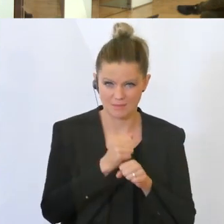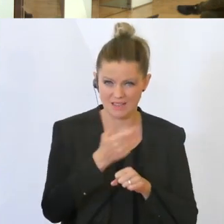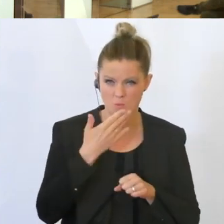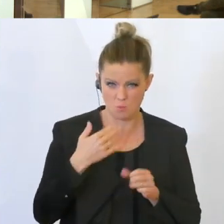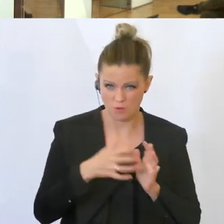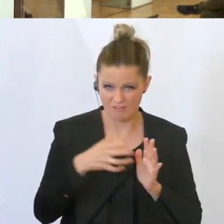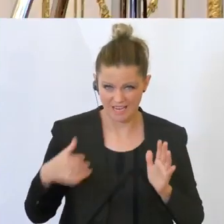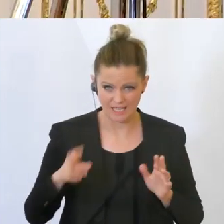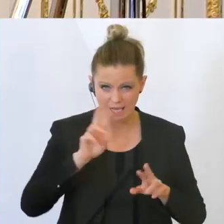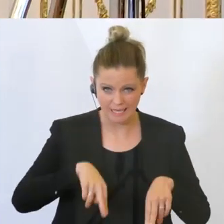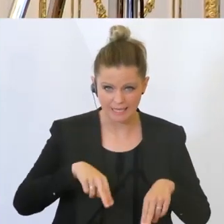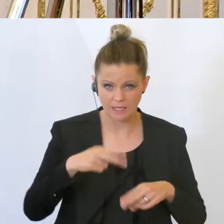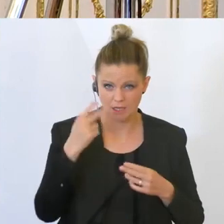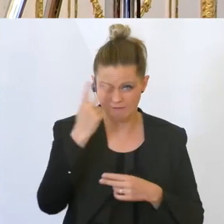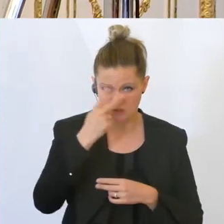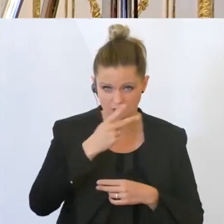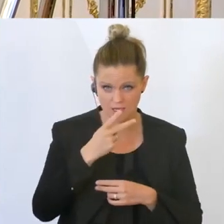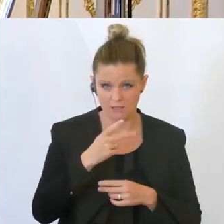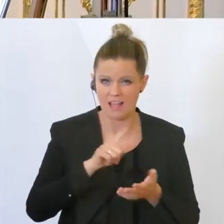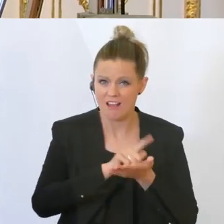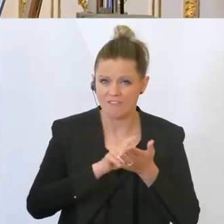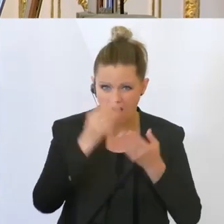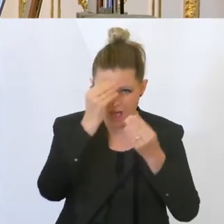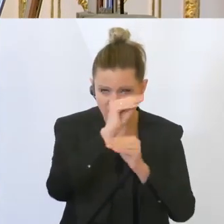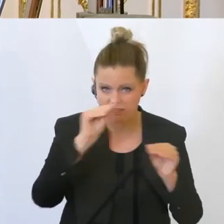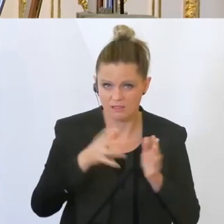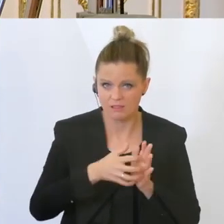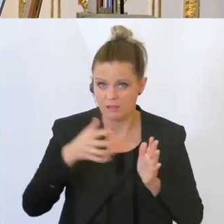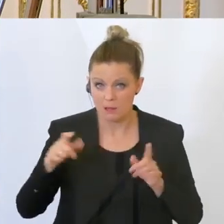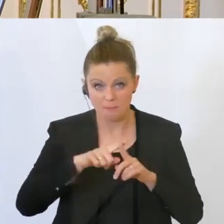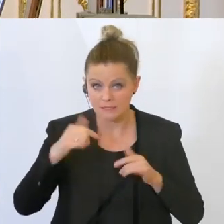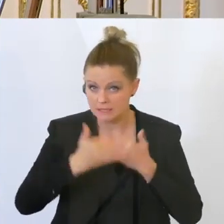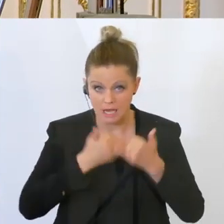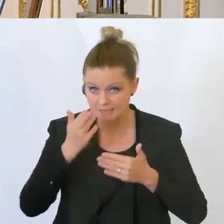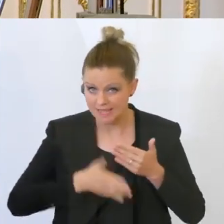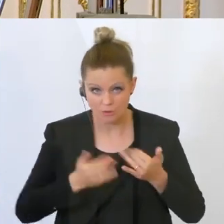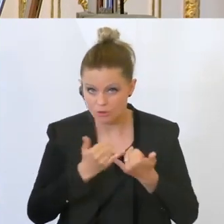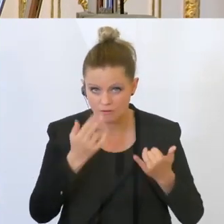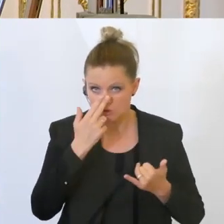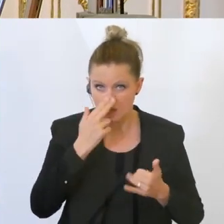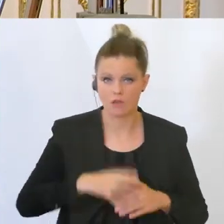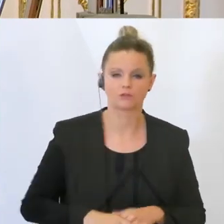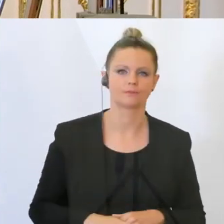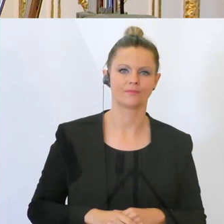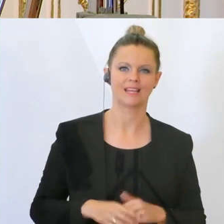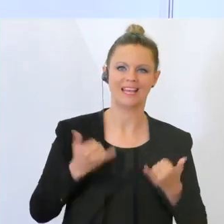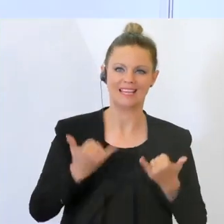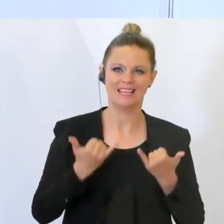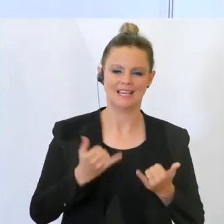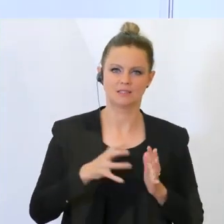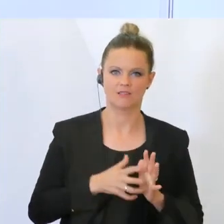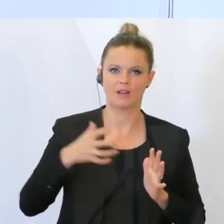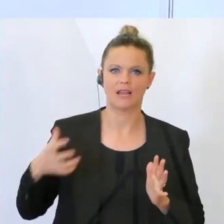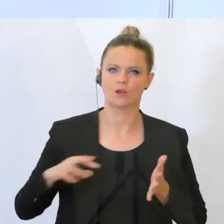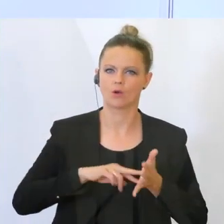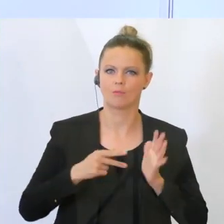das kundgetan sozusagen und was ist ungefähr angedacht bis zum Jahresende beispielsweise? Also die jetzige Verlängerung war immer